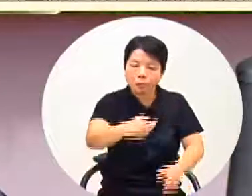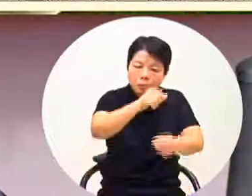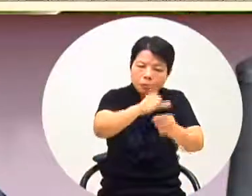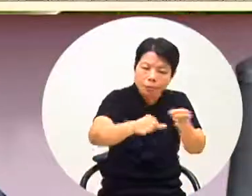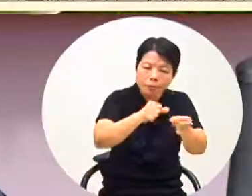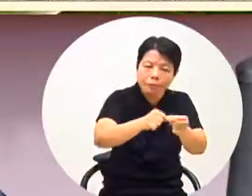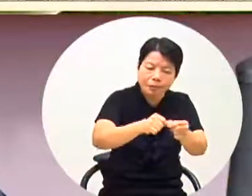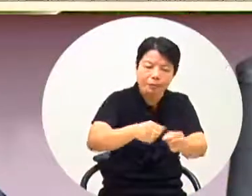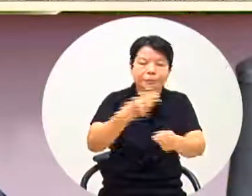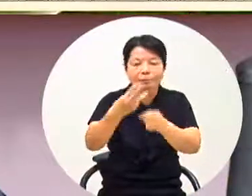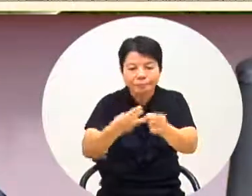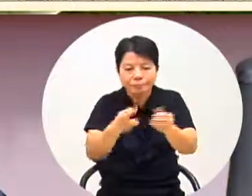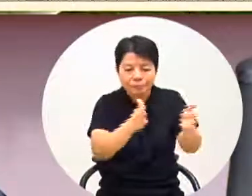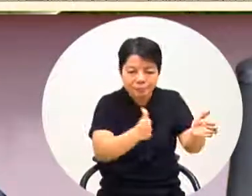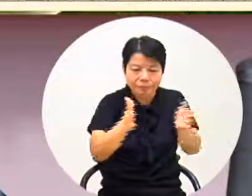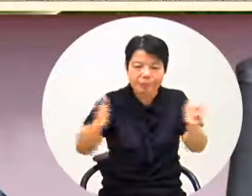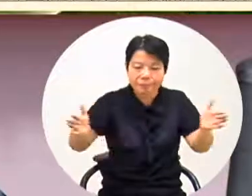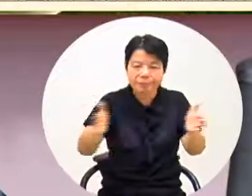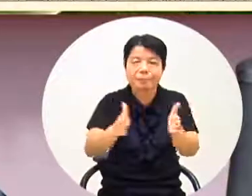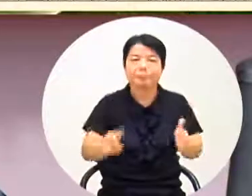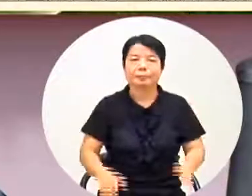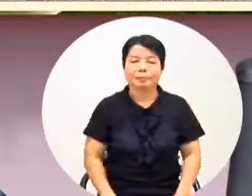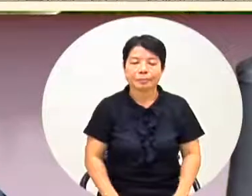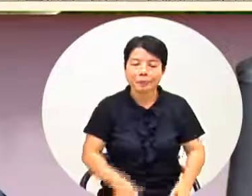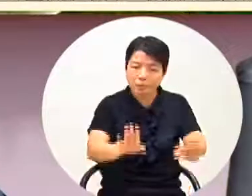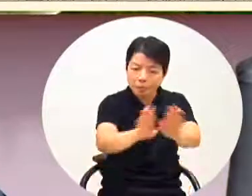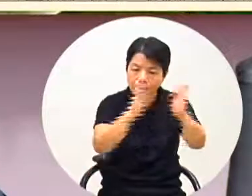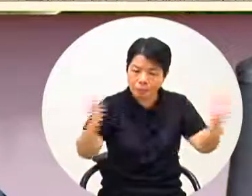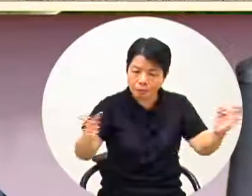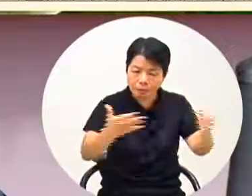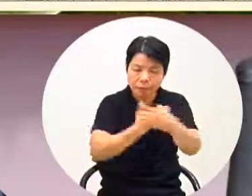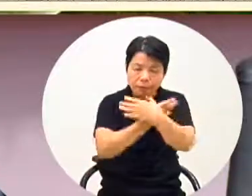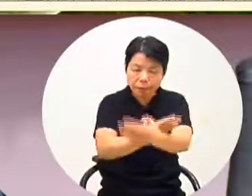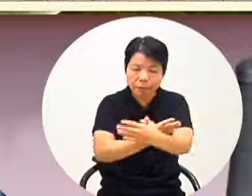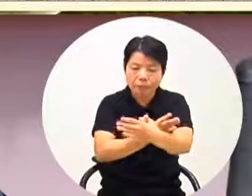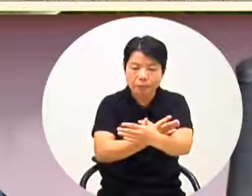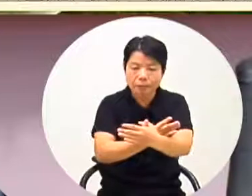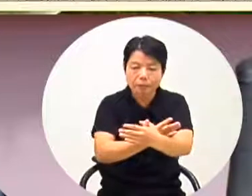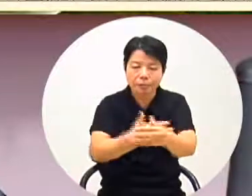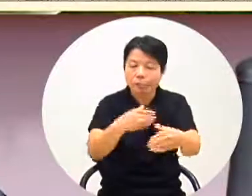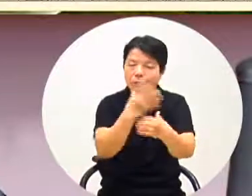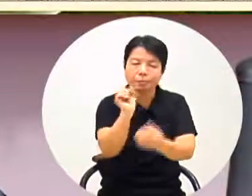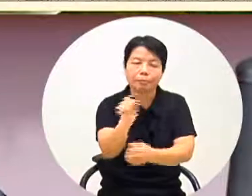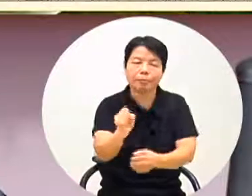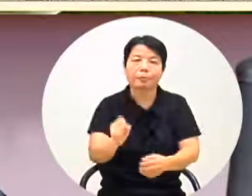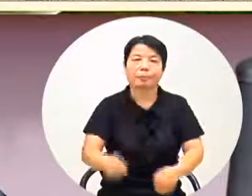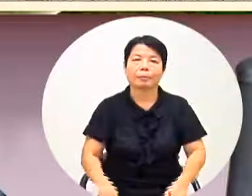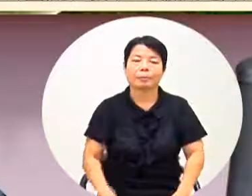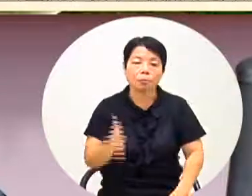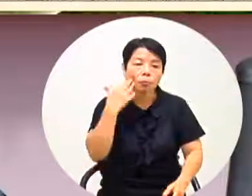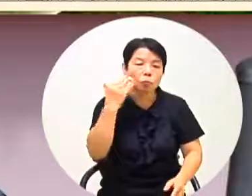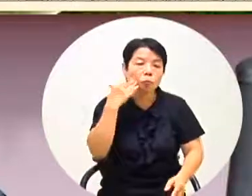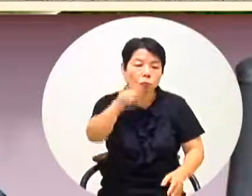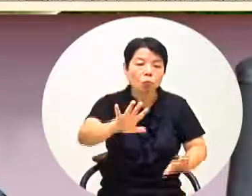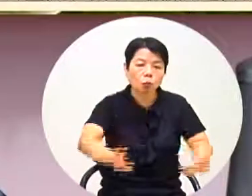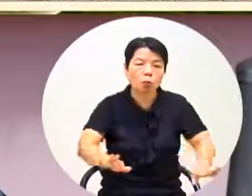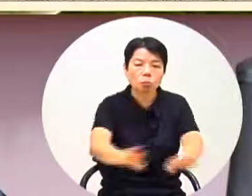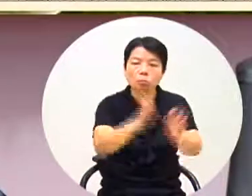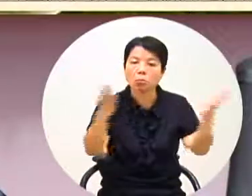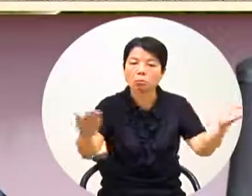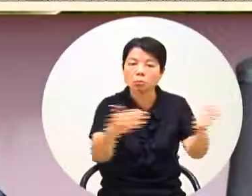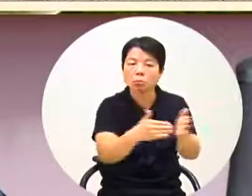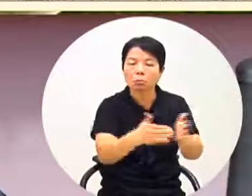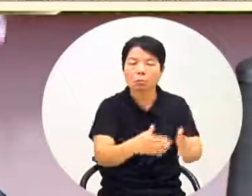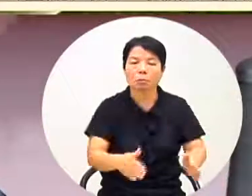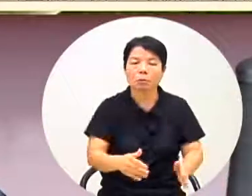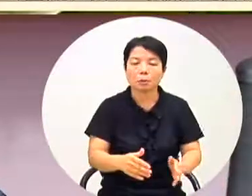是三当。这个开放空间的奖励就没有了，所以大家都很害怕。哎，以后开放空间没有了，是不是整个